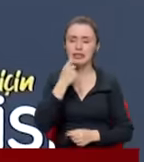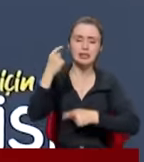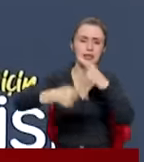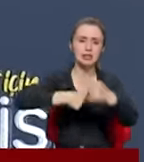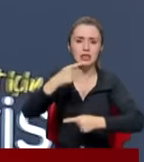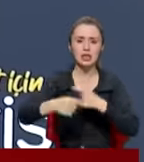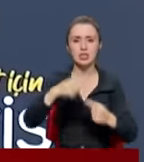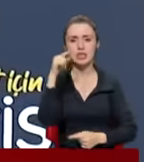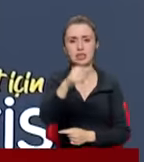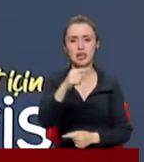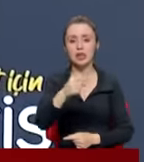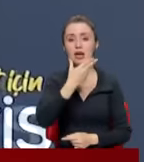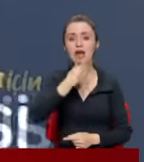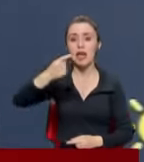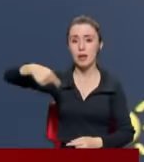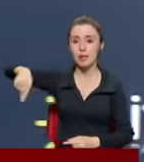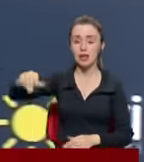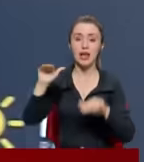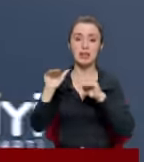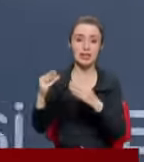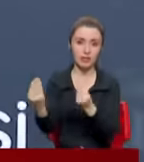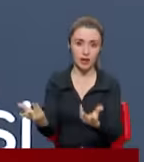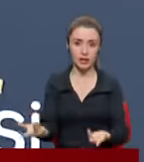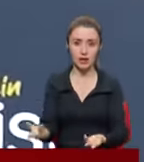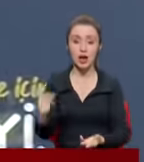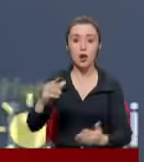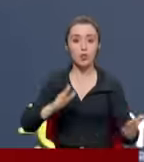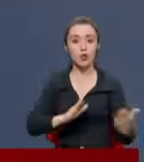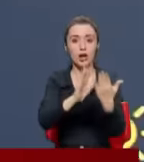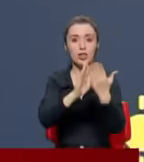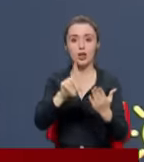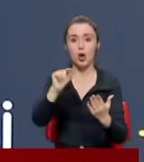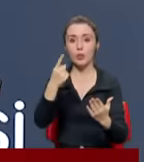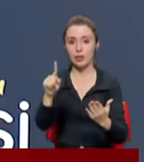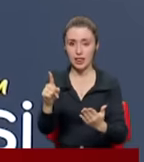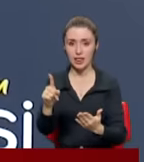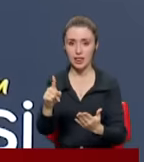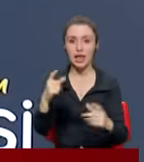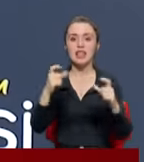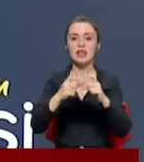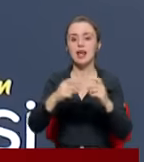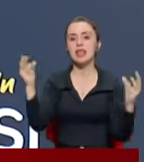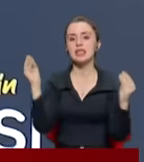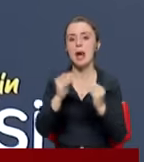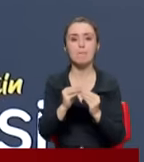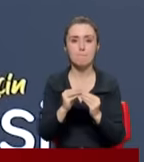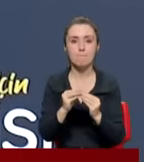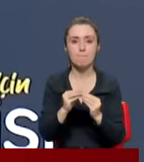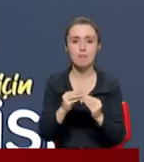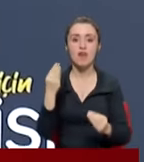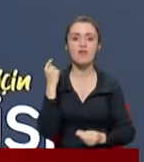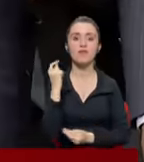seni bu emekliler desteklediler buna karşılık 11.000 L seyyanen zam